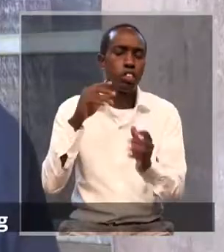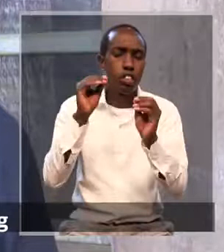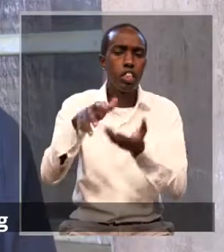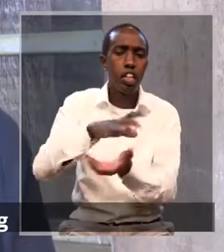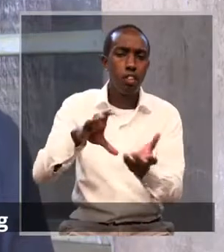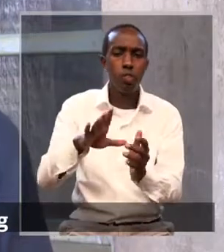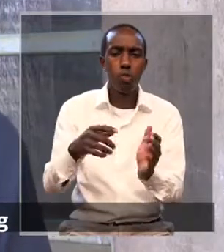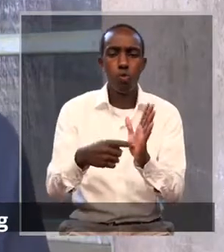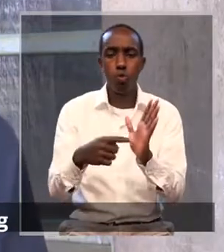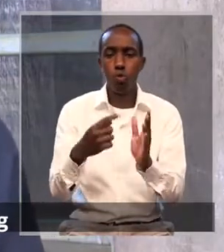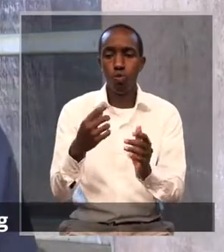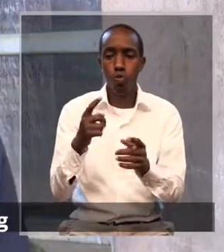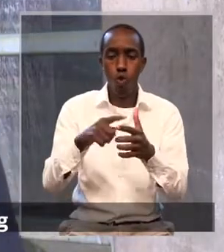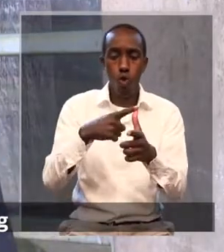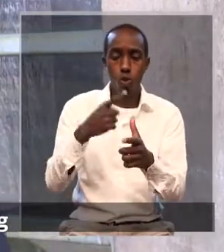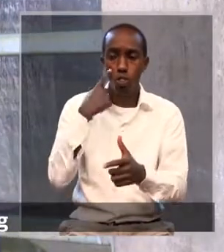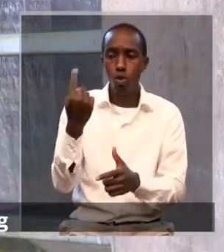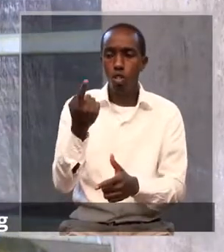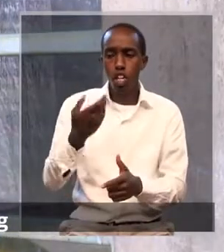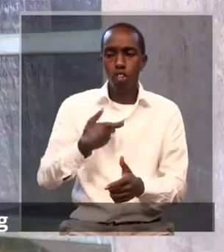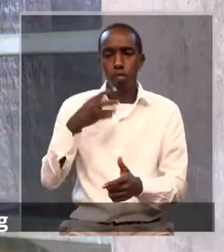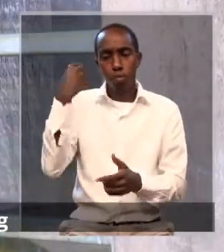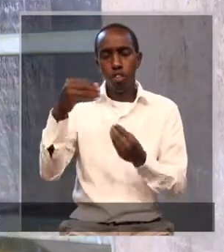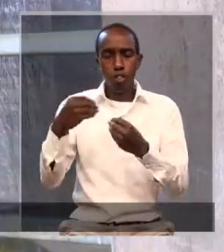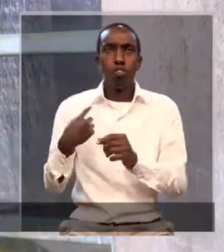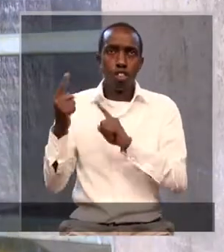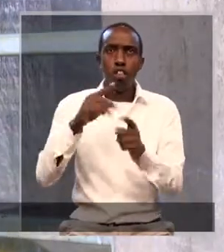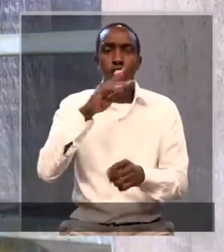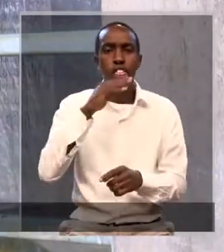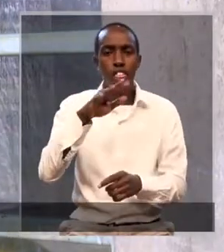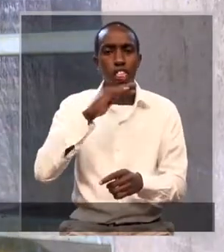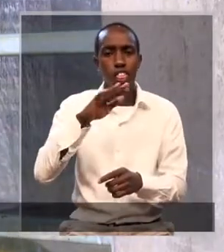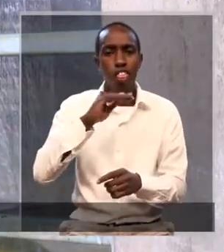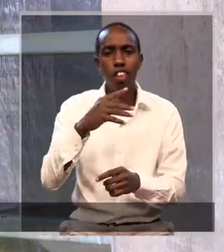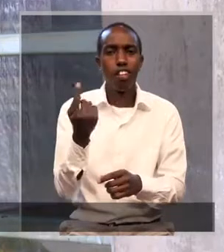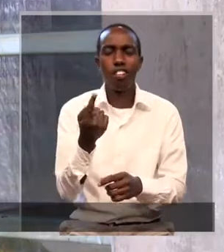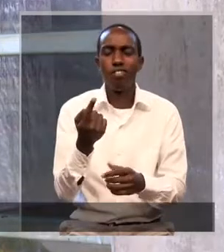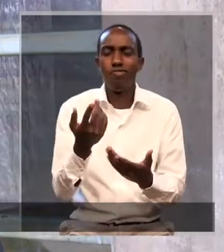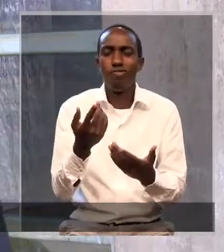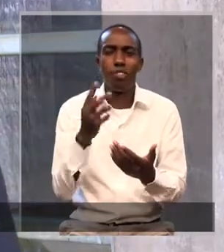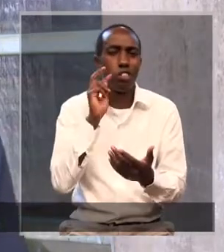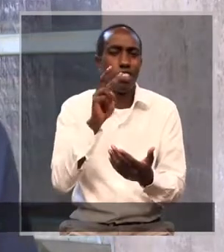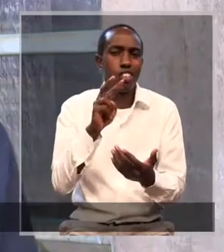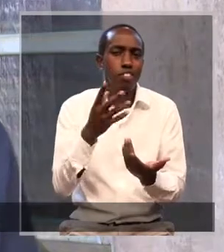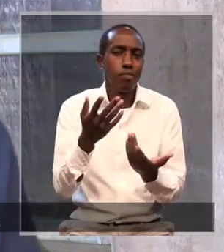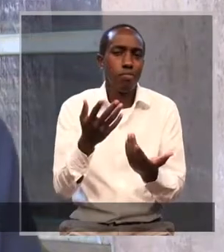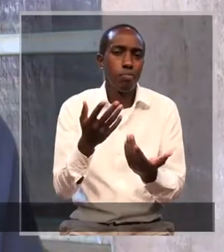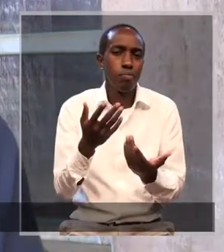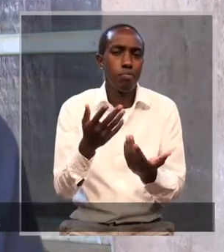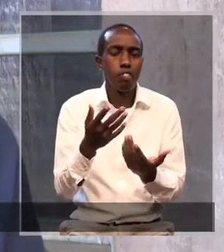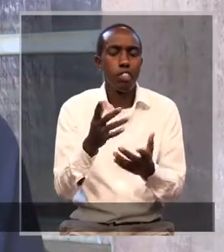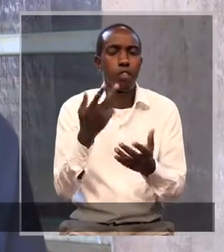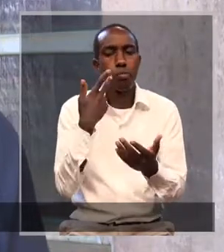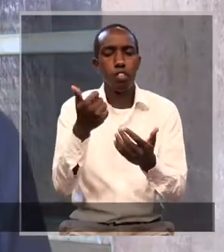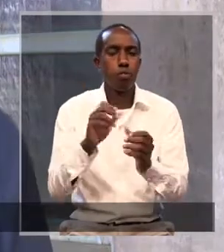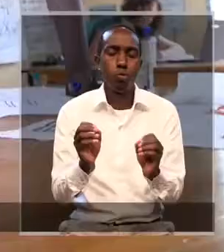cyangwa ugasangana wowe ufite materials mu mutwe ufite materials uraza ugacuncumuka ku kibaho kanishi urumvo ntago